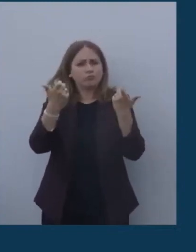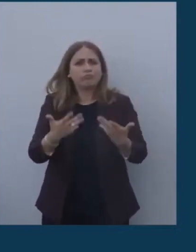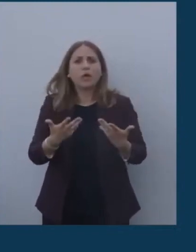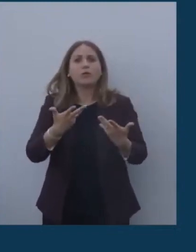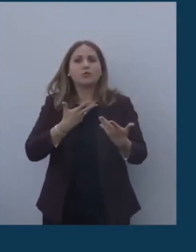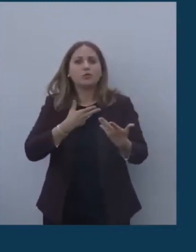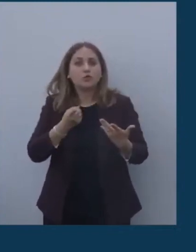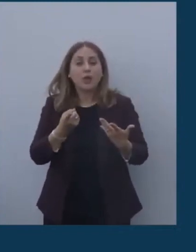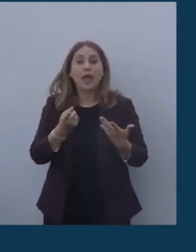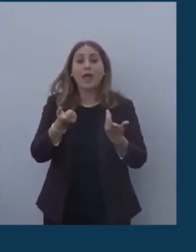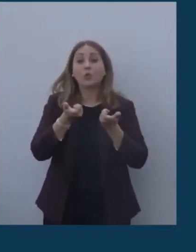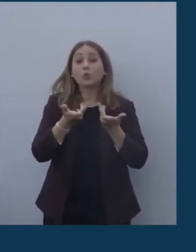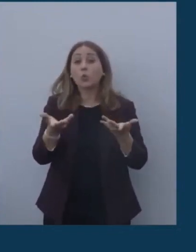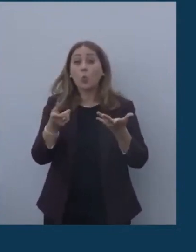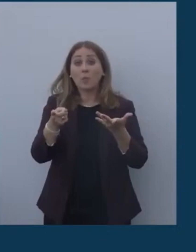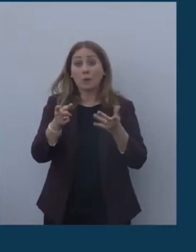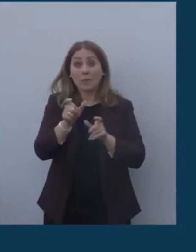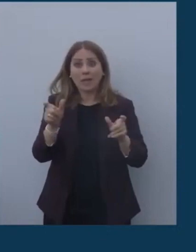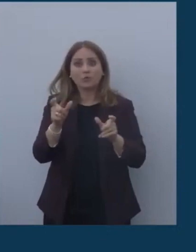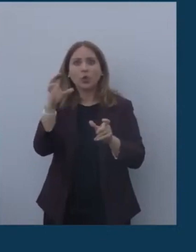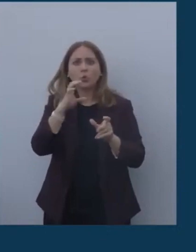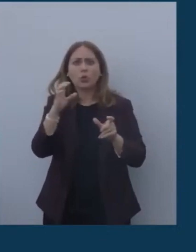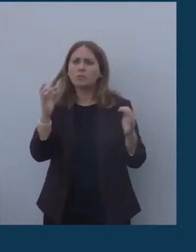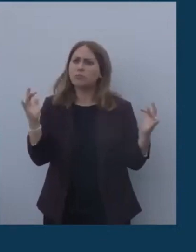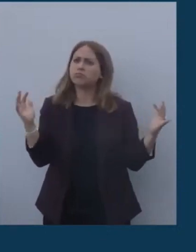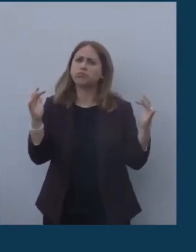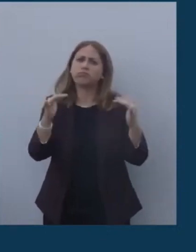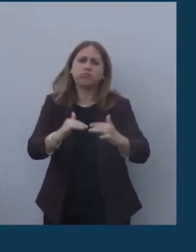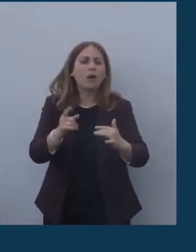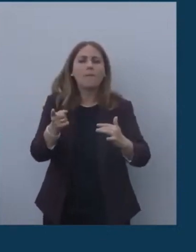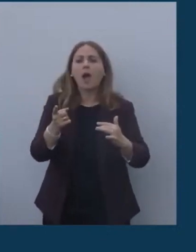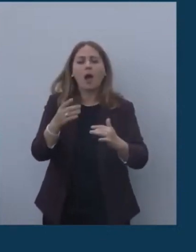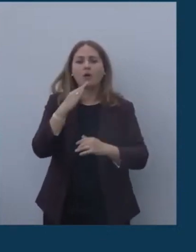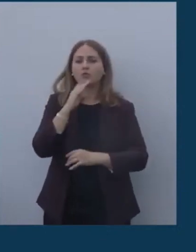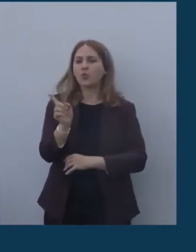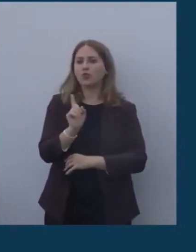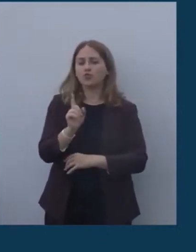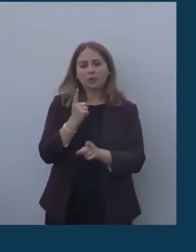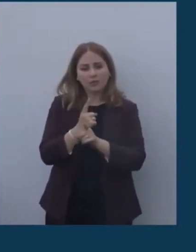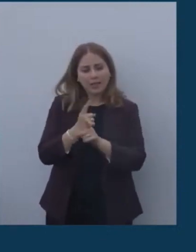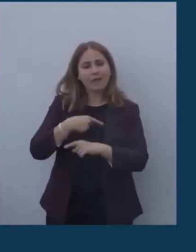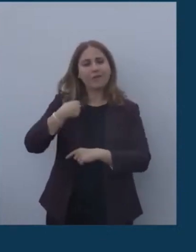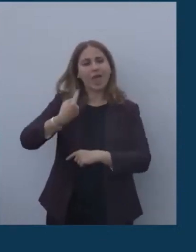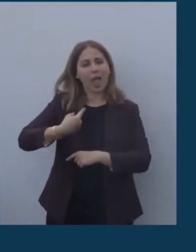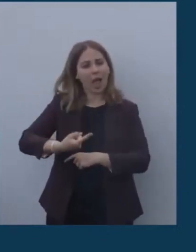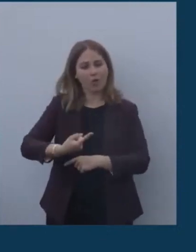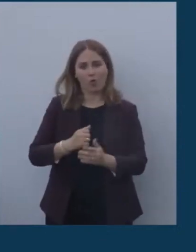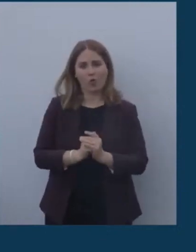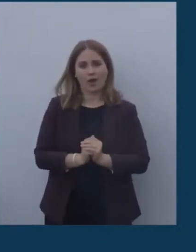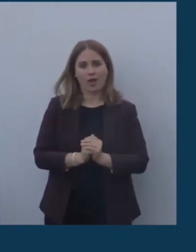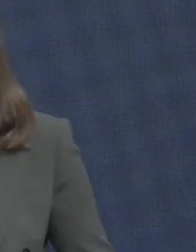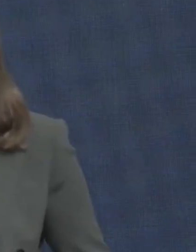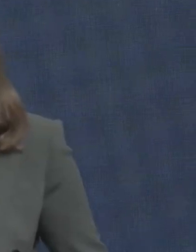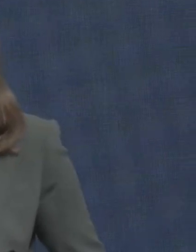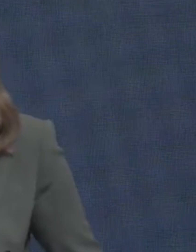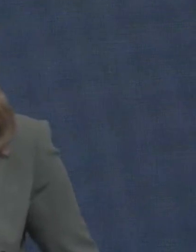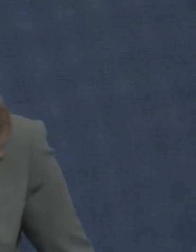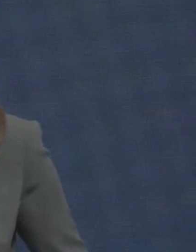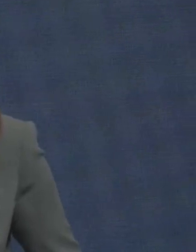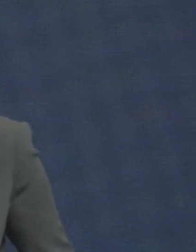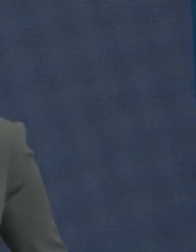non possiamo e non dobbiamo accontentarci, perché quello che ci ha regalato il Padre Eterno.